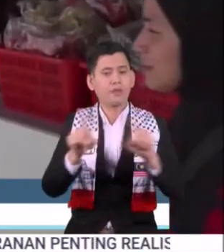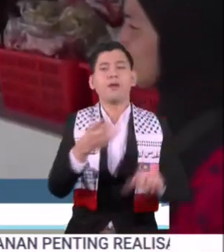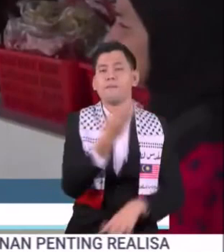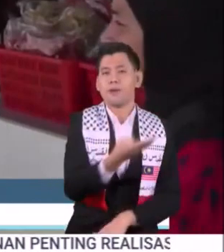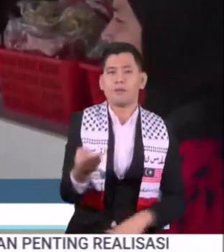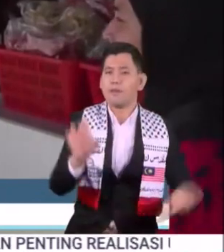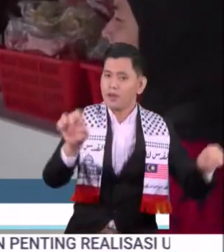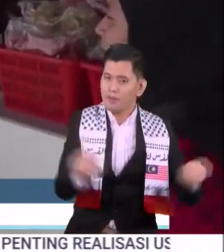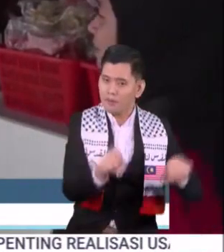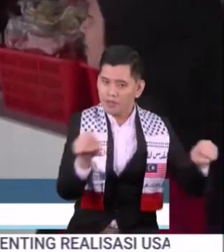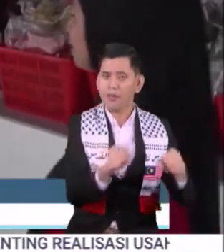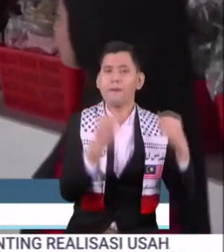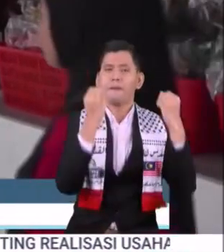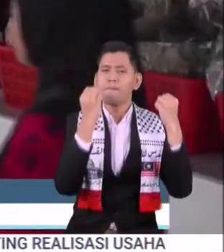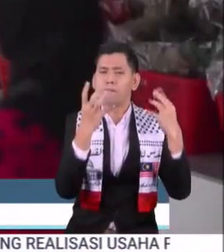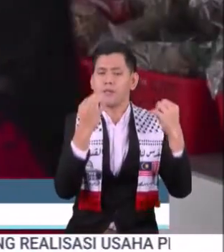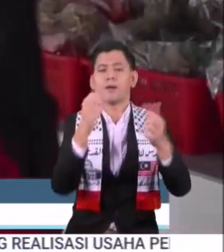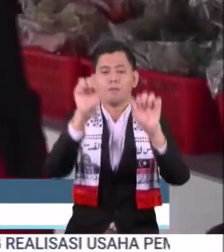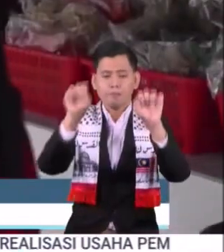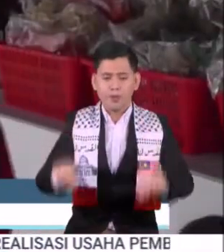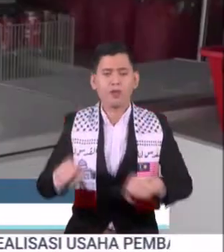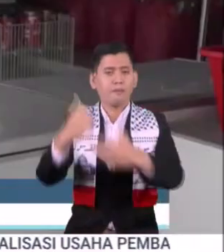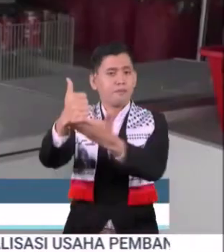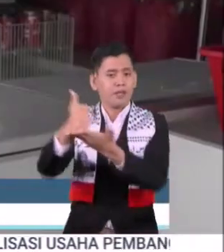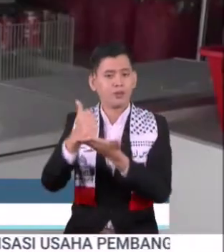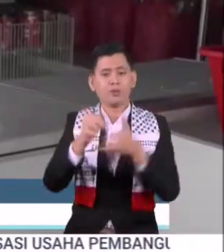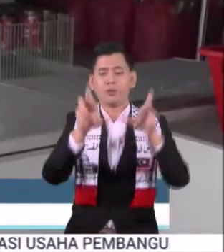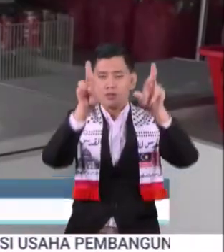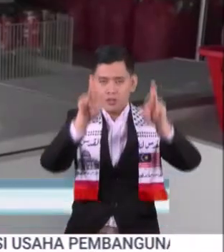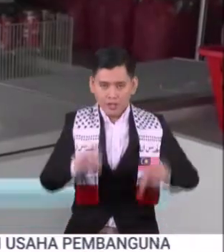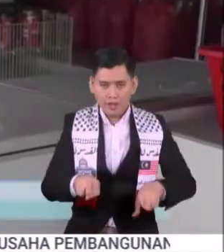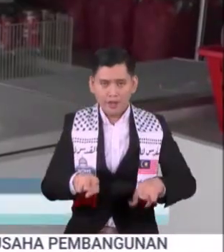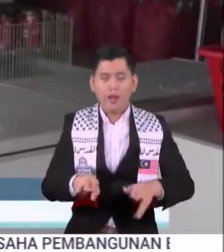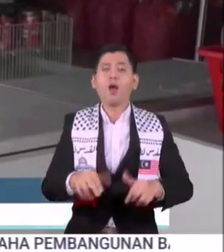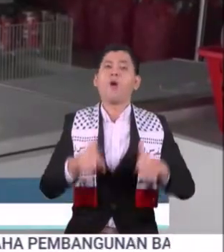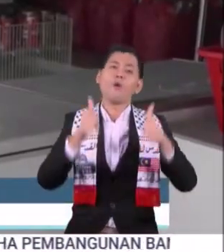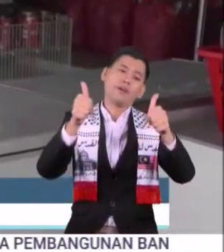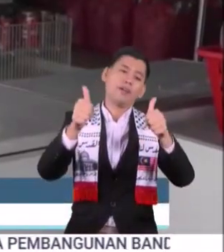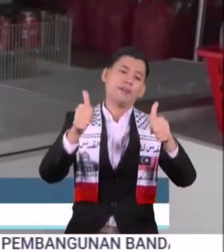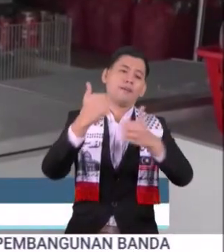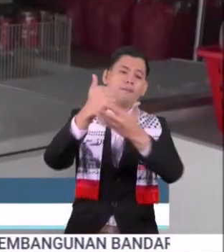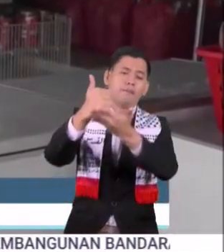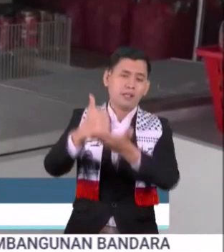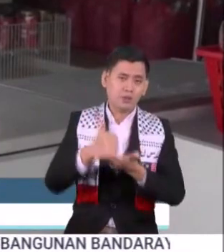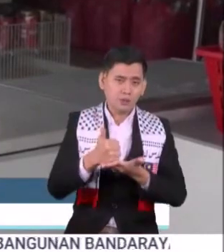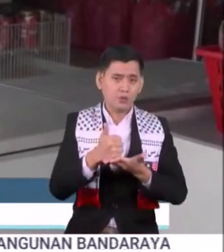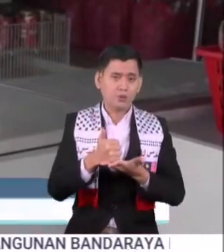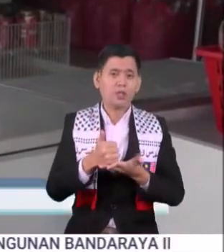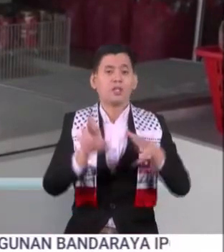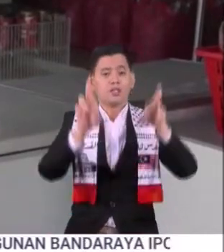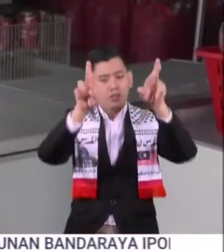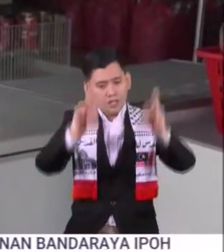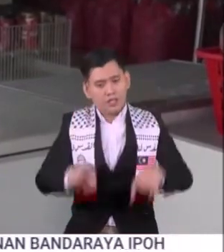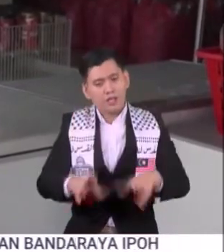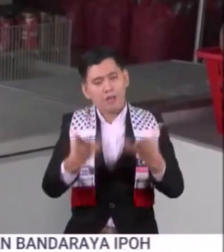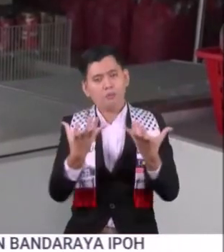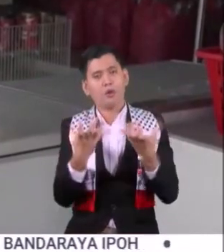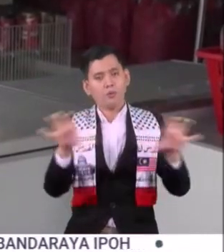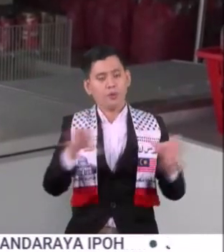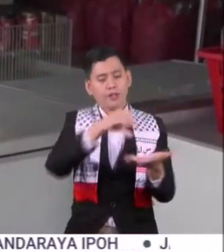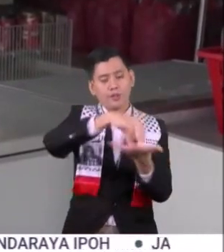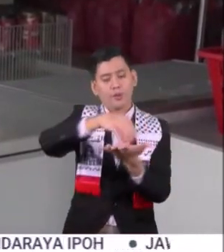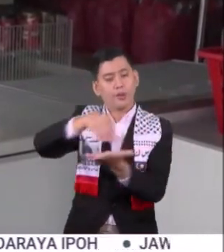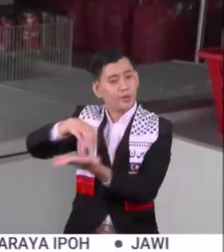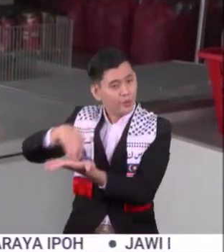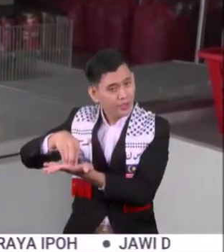dapur banyak boleh tolong rakyat ni moleklah bagi orang tidak Kampuang macam nak buat Kuih